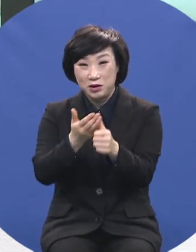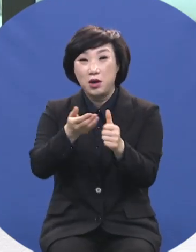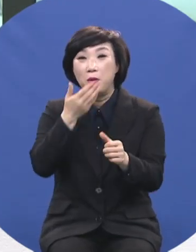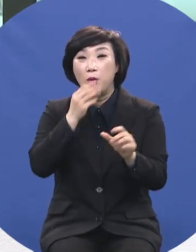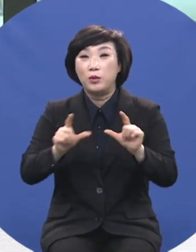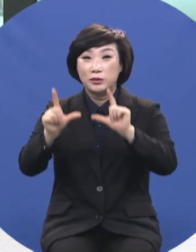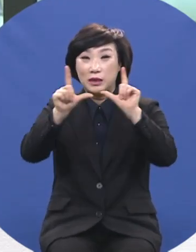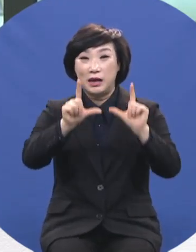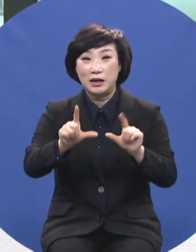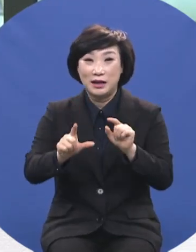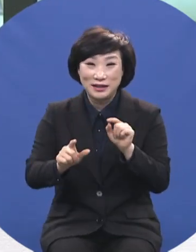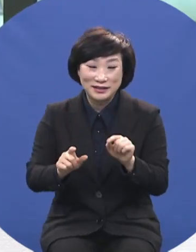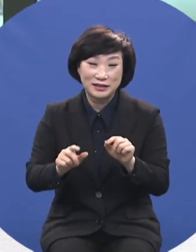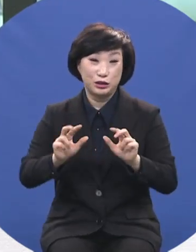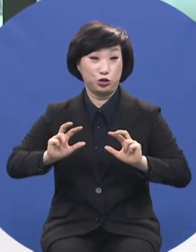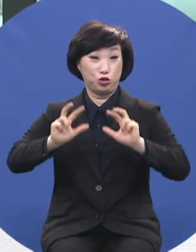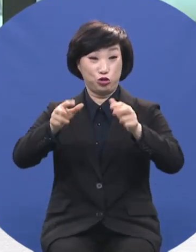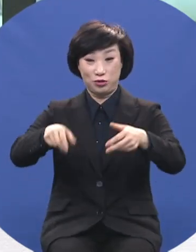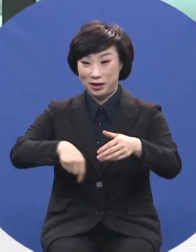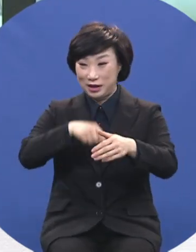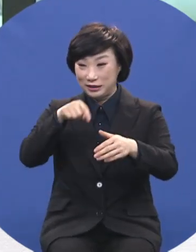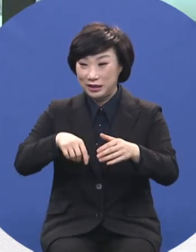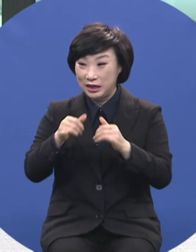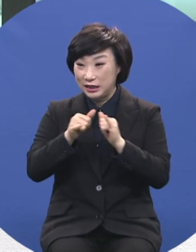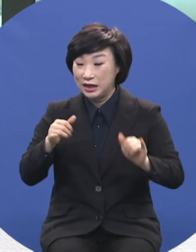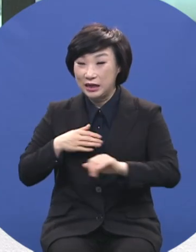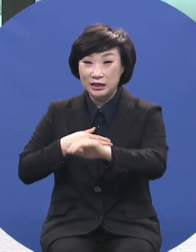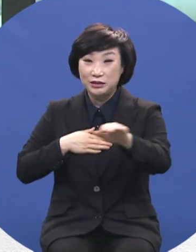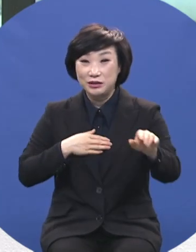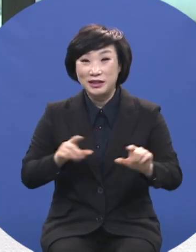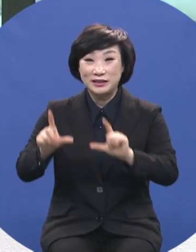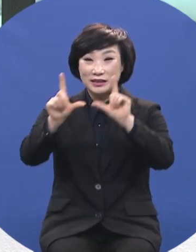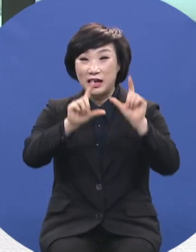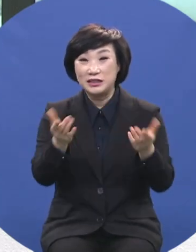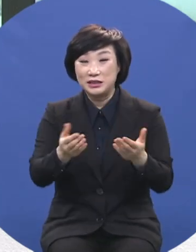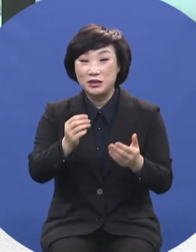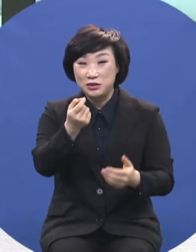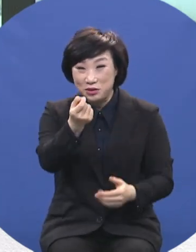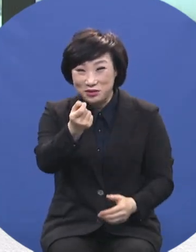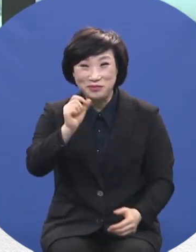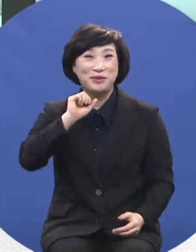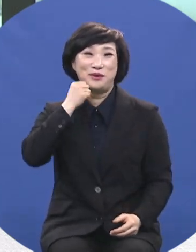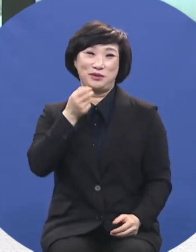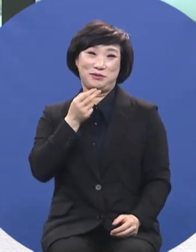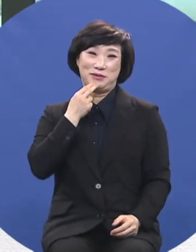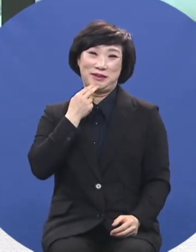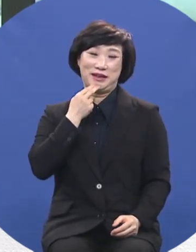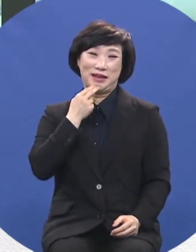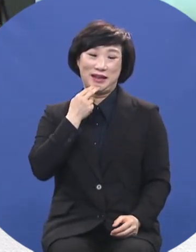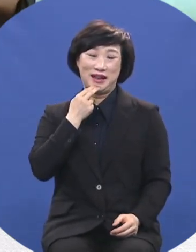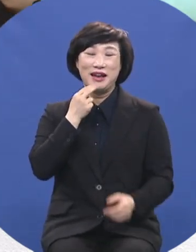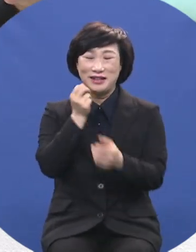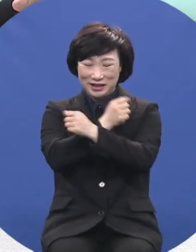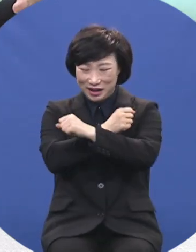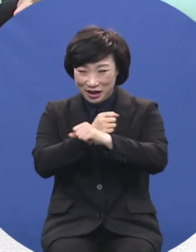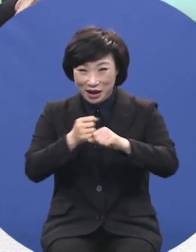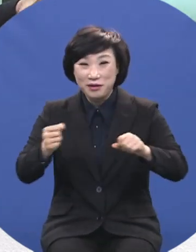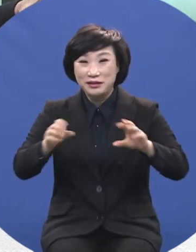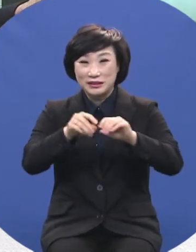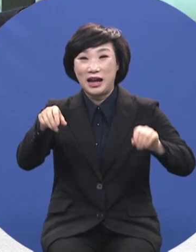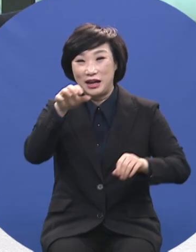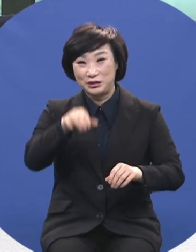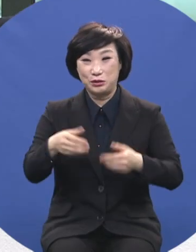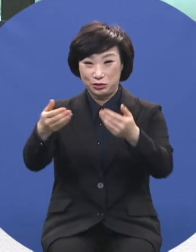거 지구상에 우리가 사는 일에 조금도 지장이 없도록 넓은 광활한 땅들이